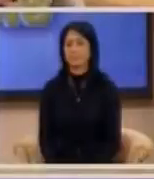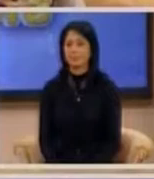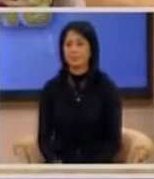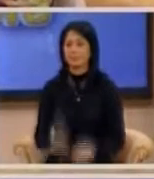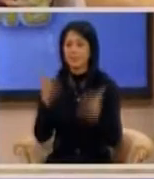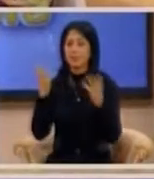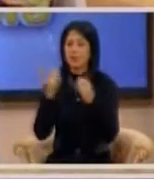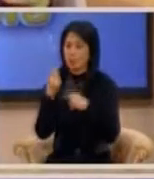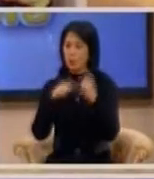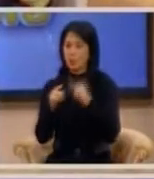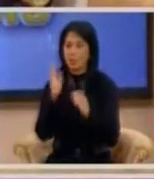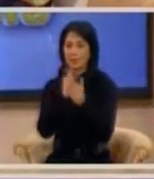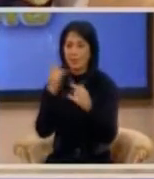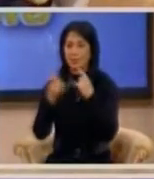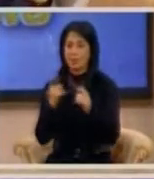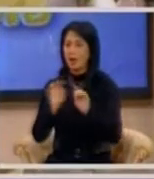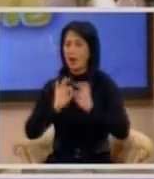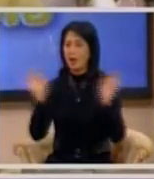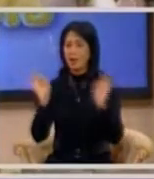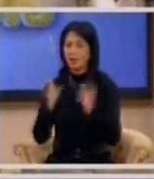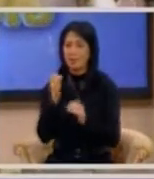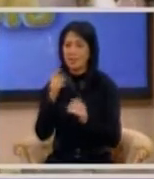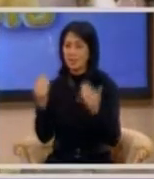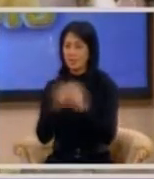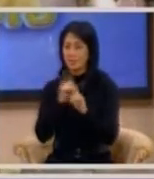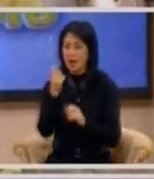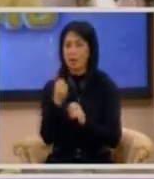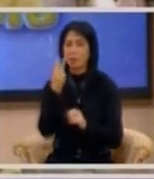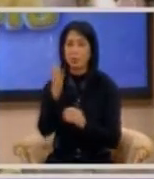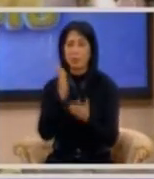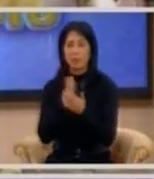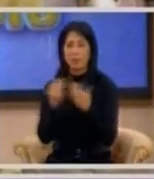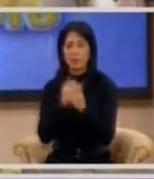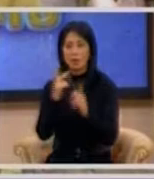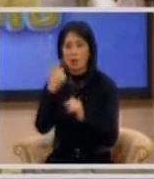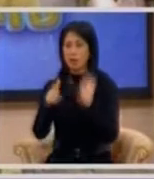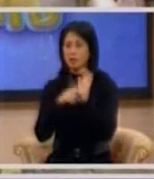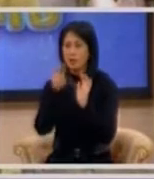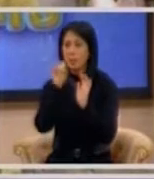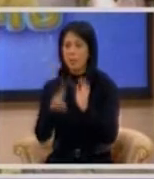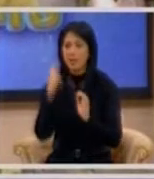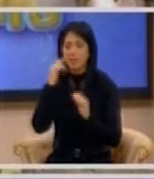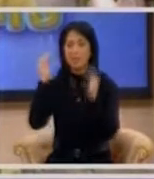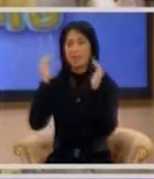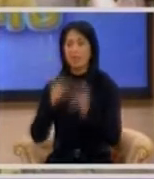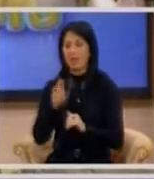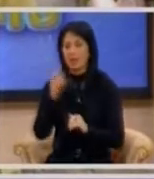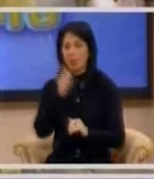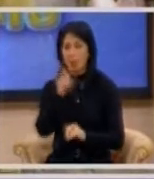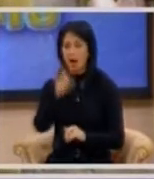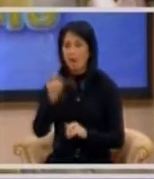ღიშო დაბრუნდა პირდაპირ ეთერში და ეს არაჩვეულებრივი სერვისი, რომელსაც უკვე 112 გვთავაზობს 27 მარტიდან სმენადაქვეითებულებს და პრო ადამიანებს